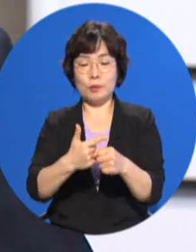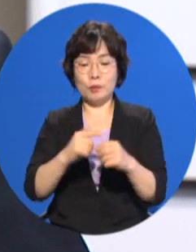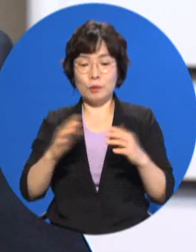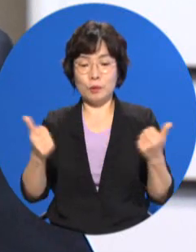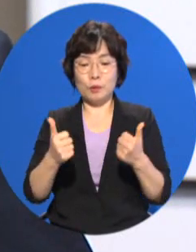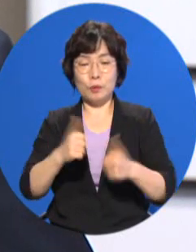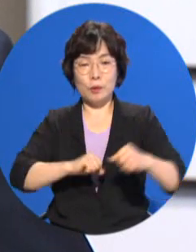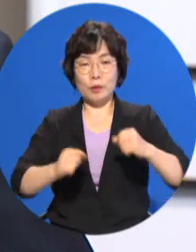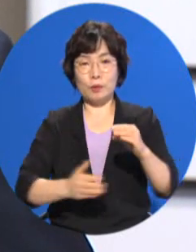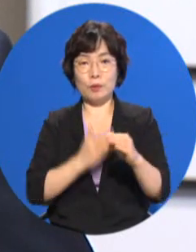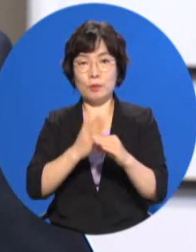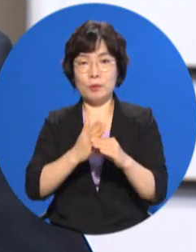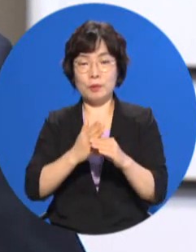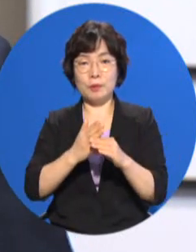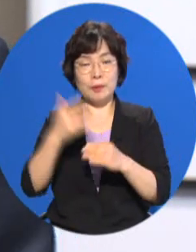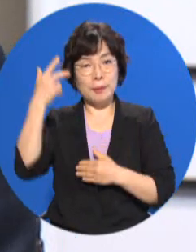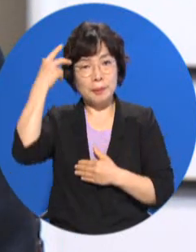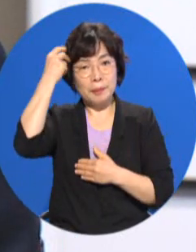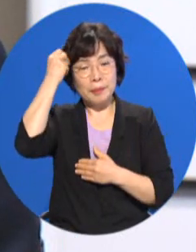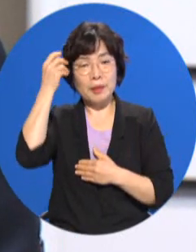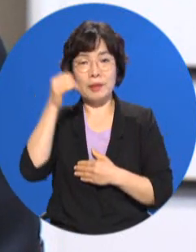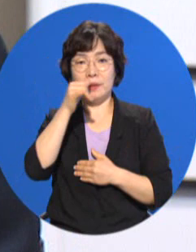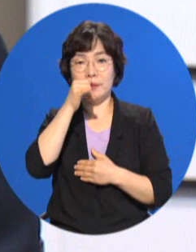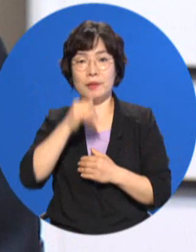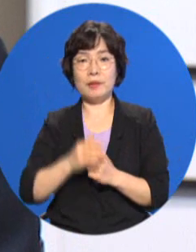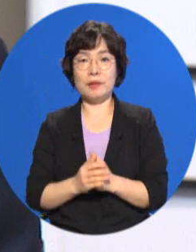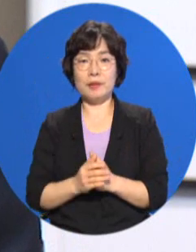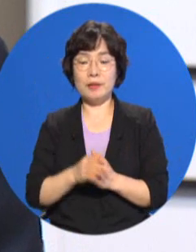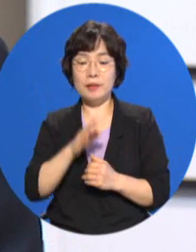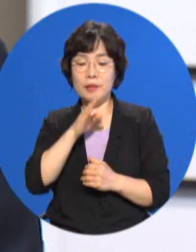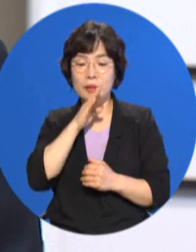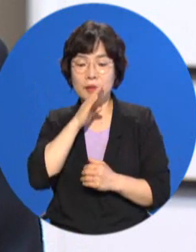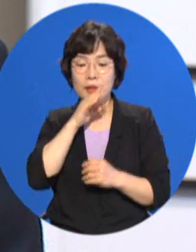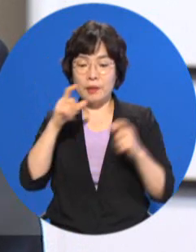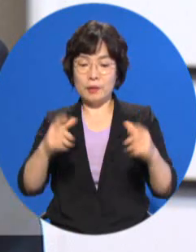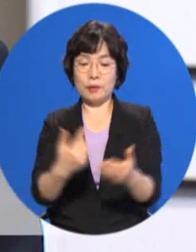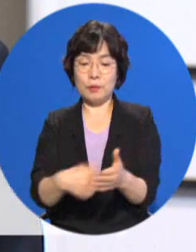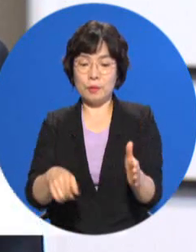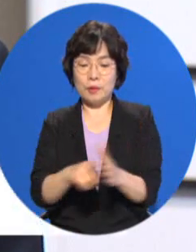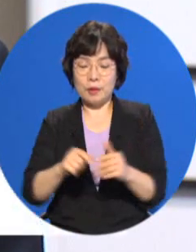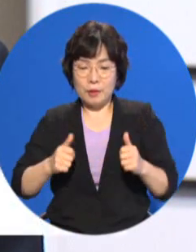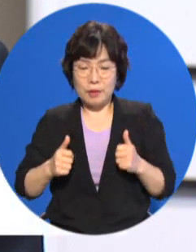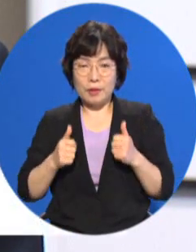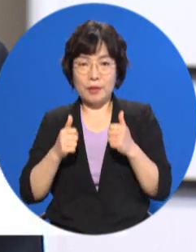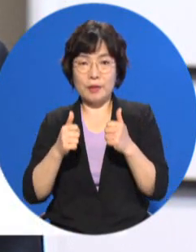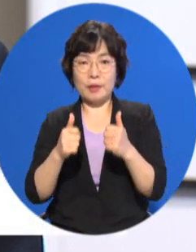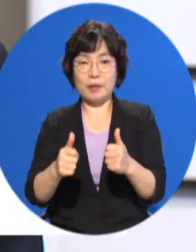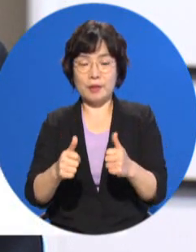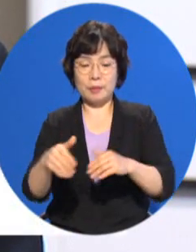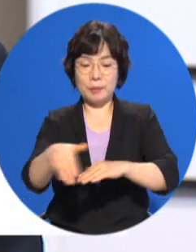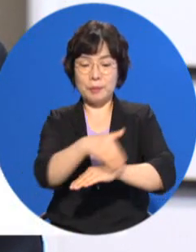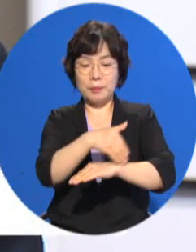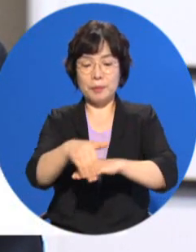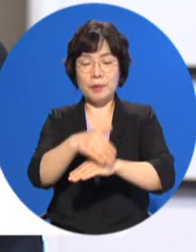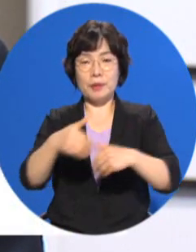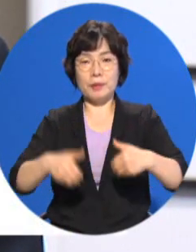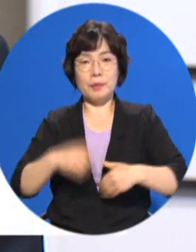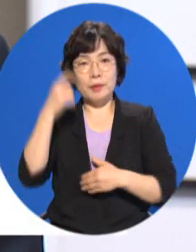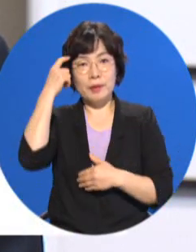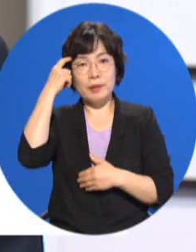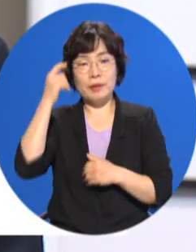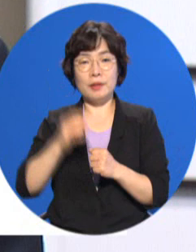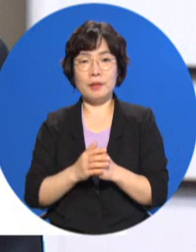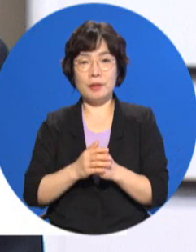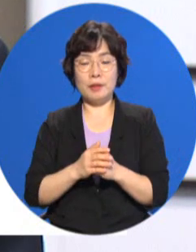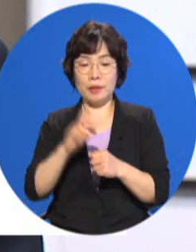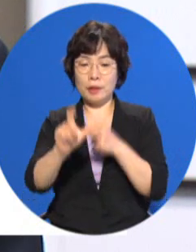항시 마음속에 가졌던 생각은 정말 지역을 위해서 부지런히 다녀야 되겠다 싶어서